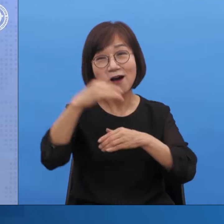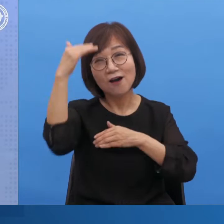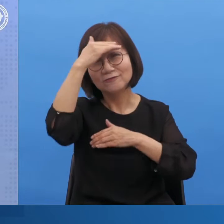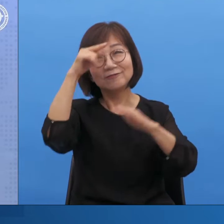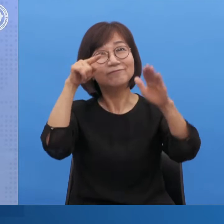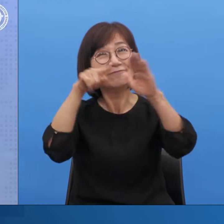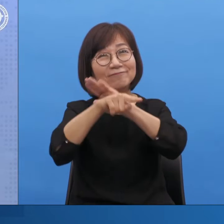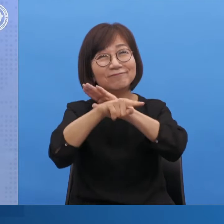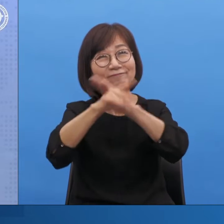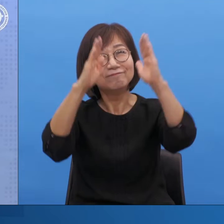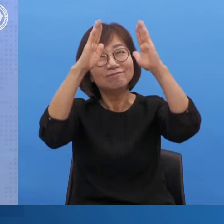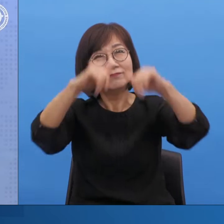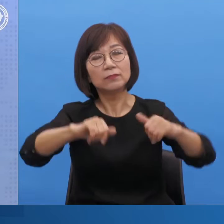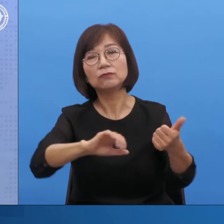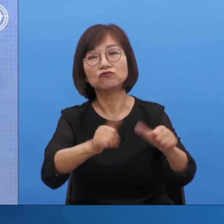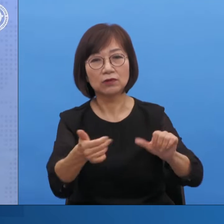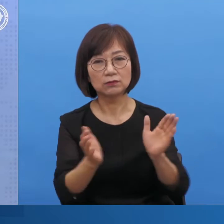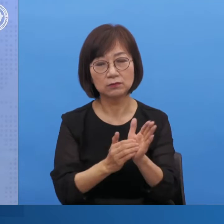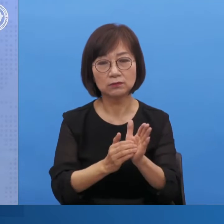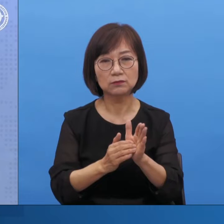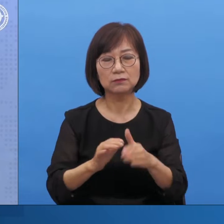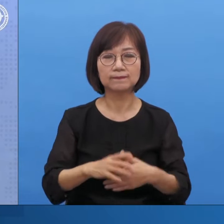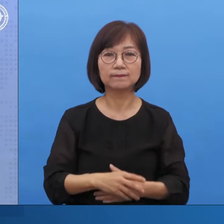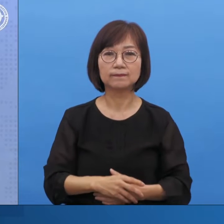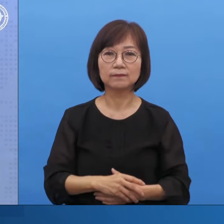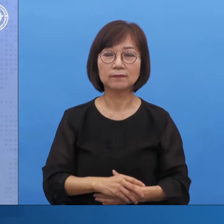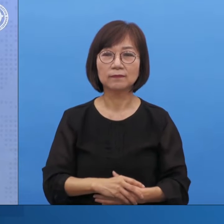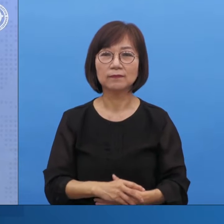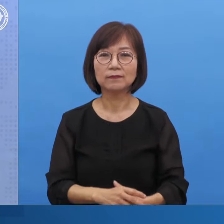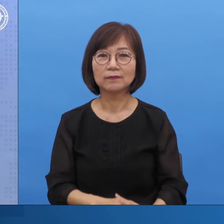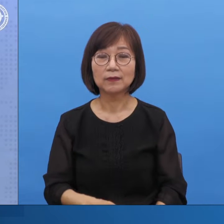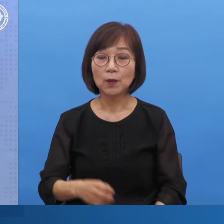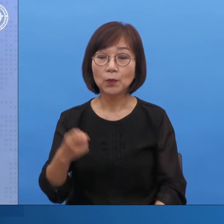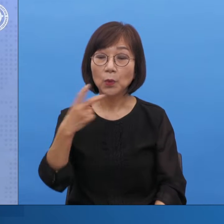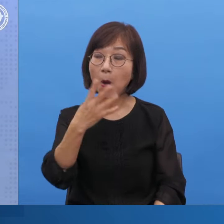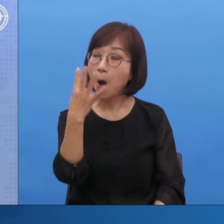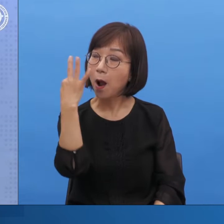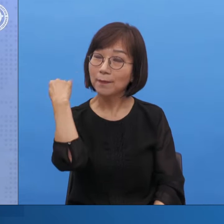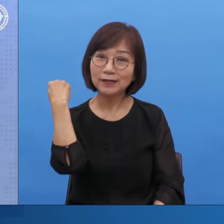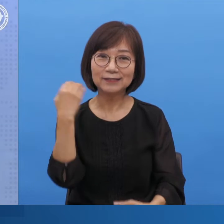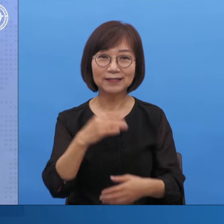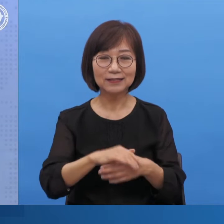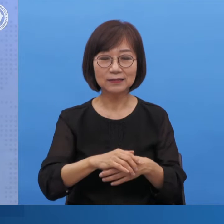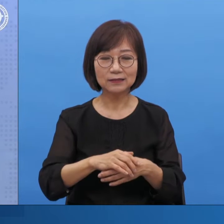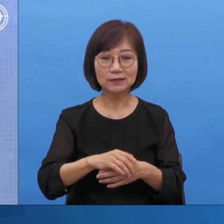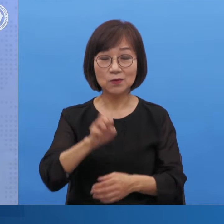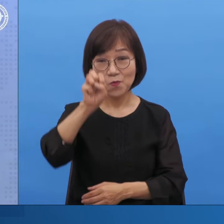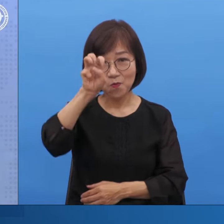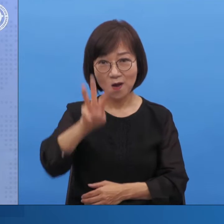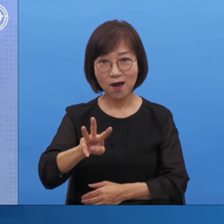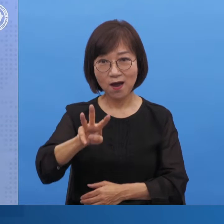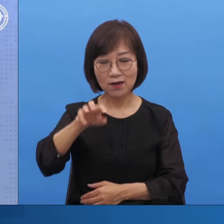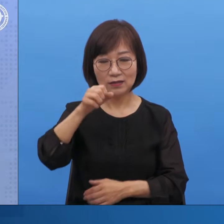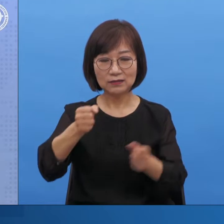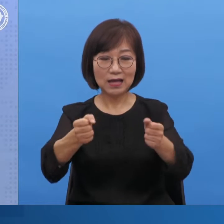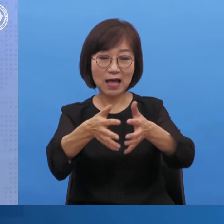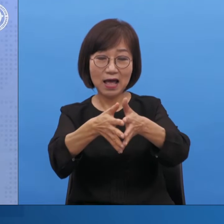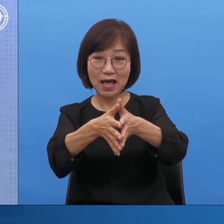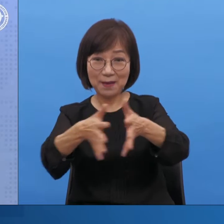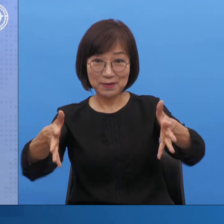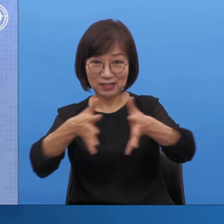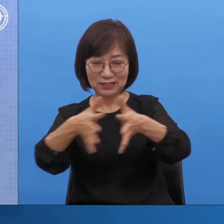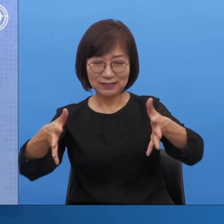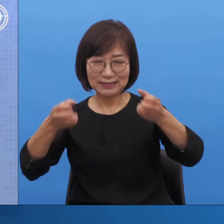that in that one day, and they died in that mall. 또 마지막에 광주에서 아파트 건물 무너졌습니다. And then currently